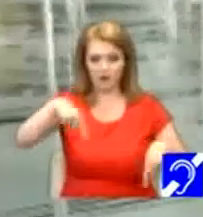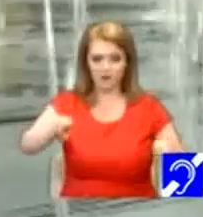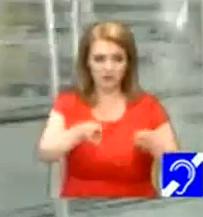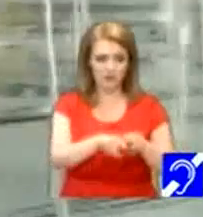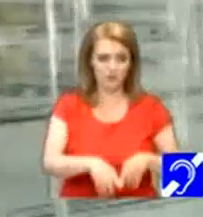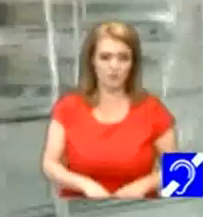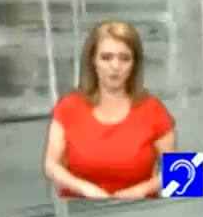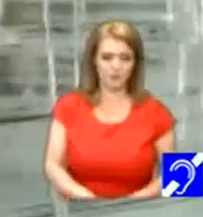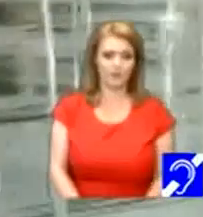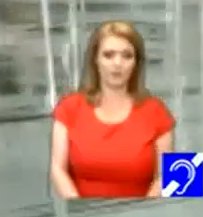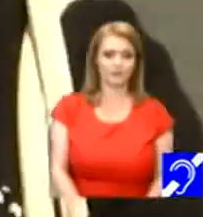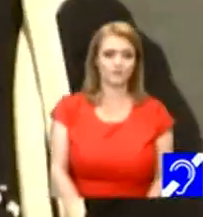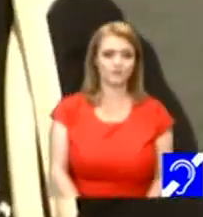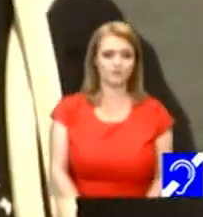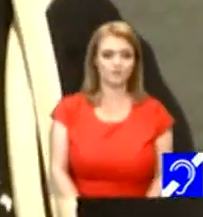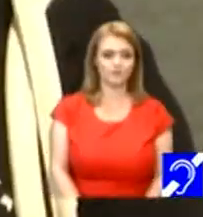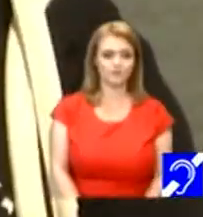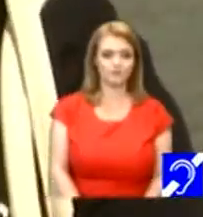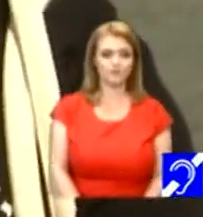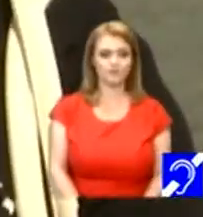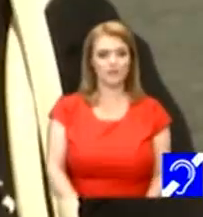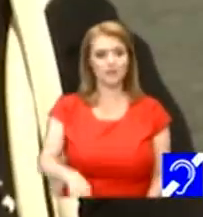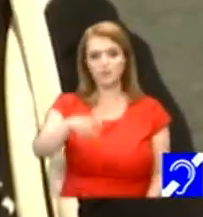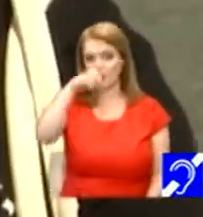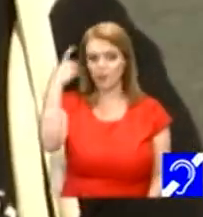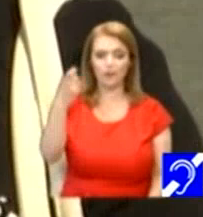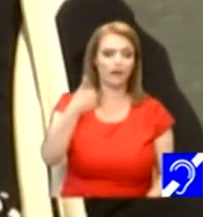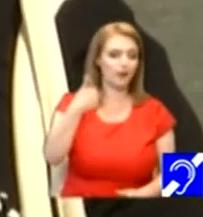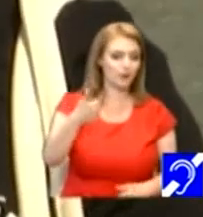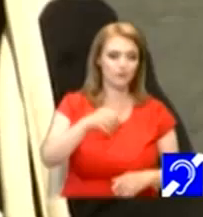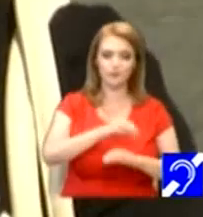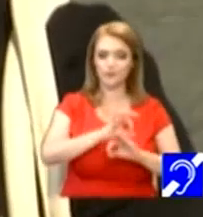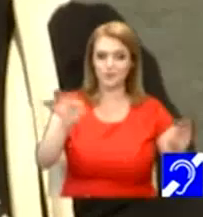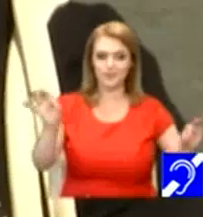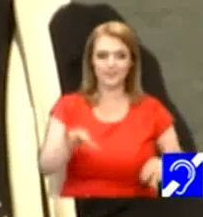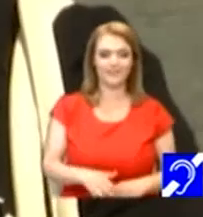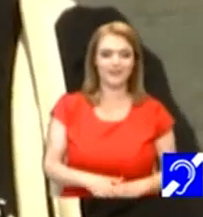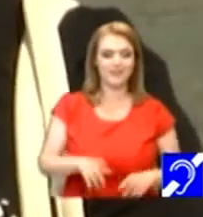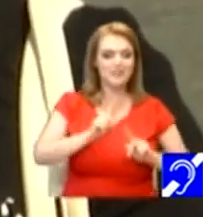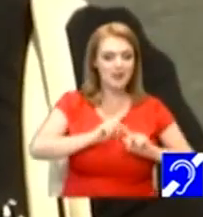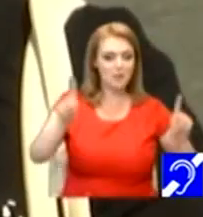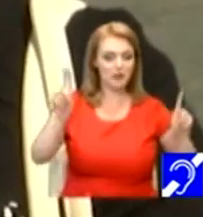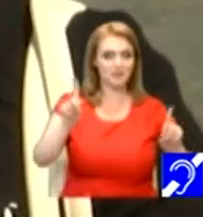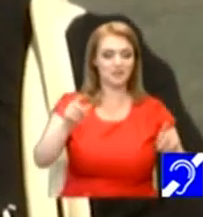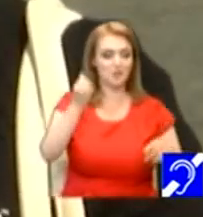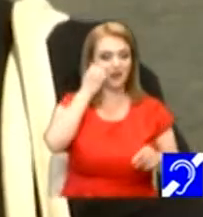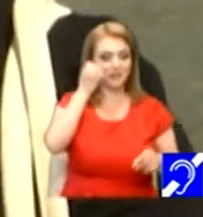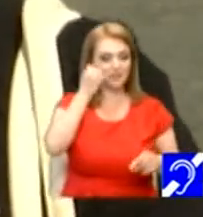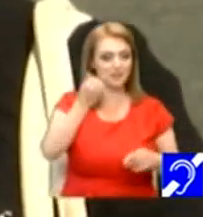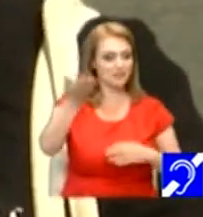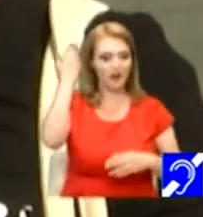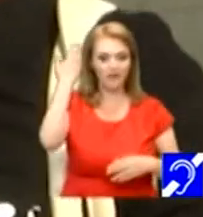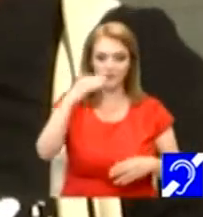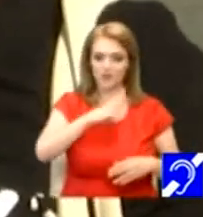temperaturile ridicate au revenit. Este teplă, foarte frumoasă, totul замечательно. Необычно для Москвы. Мне кажется, такого